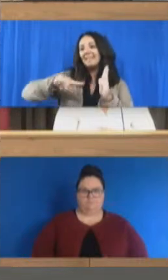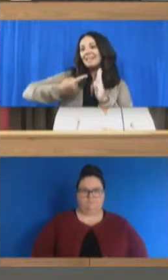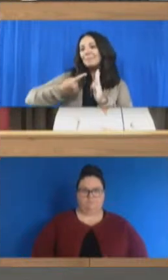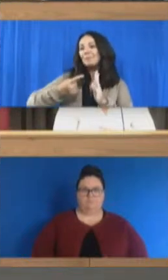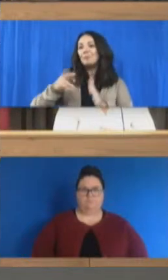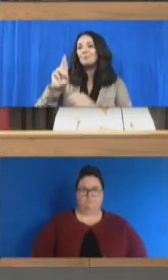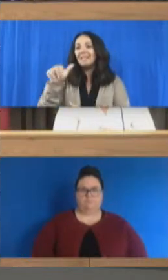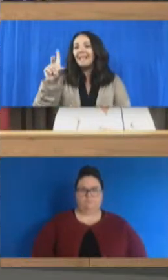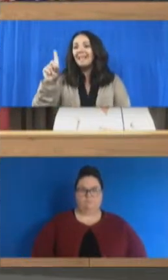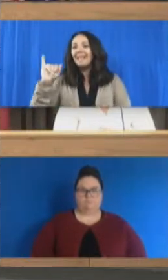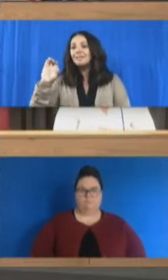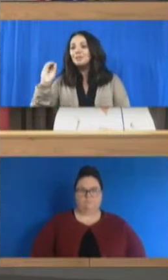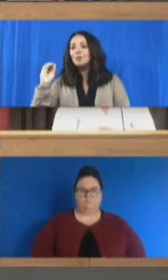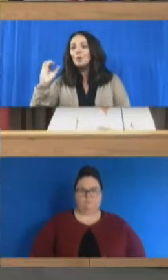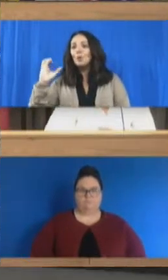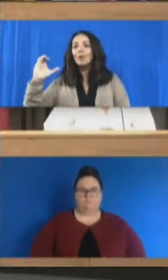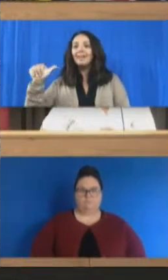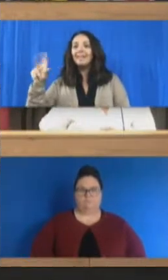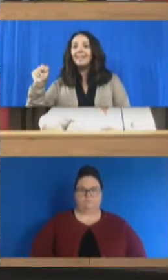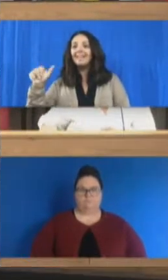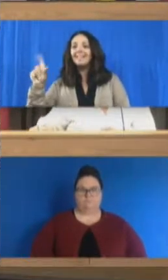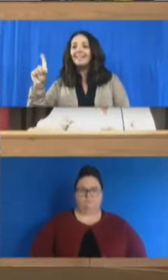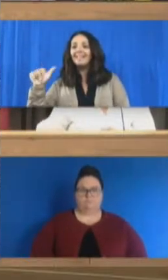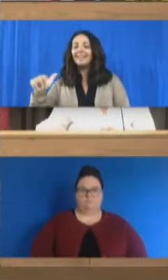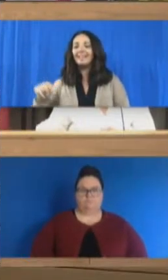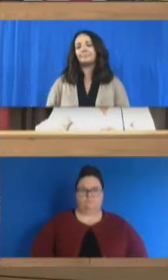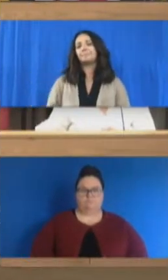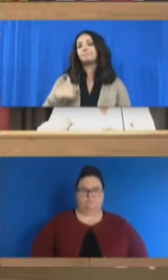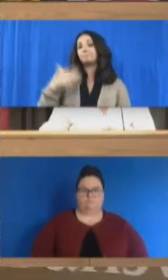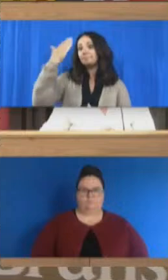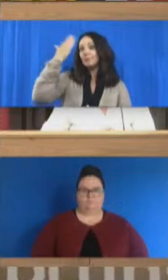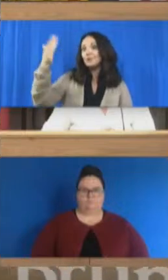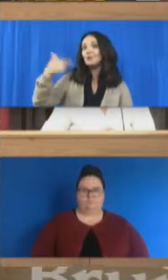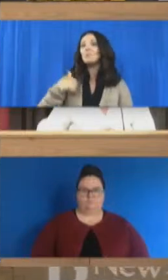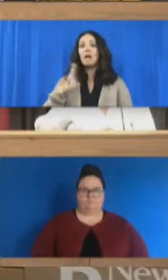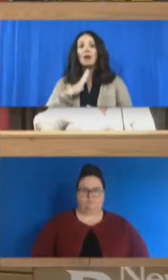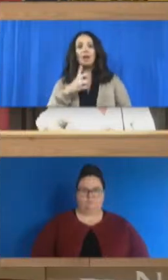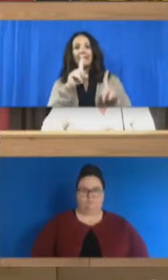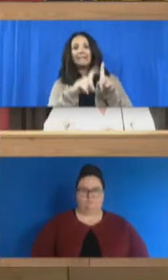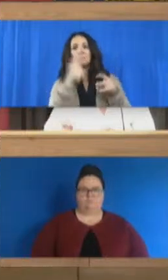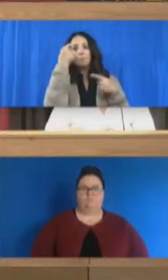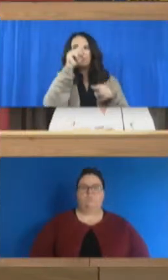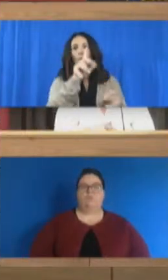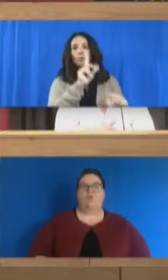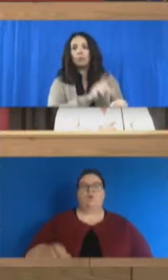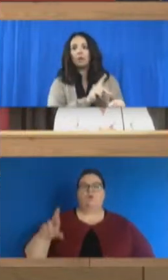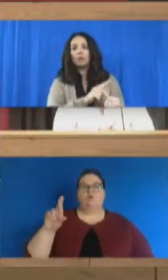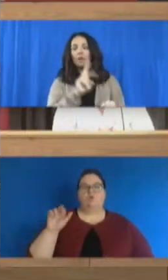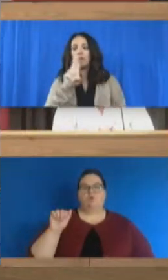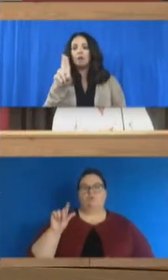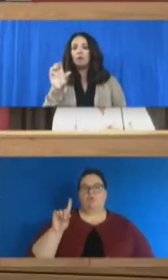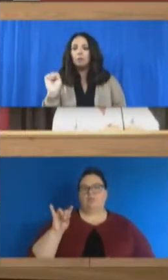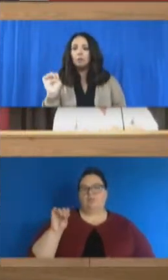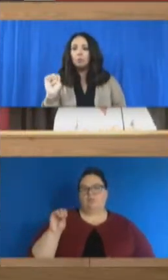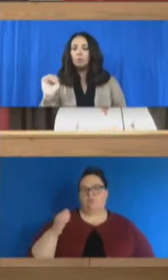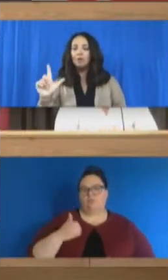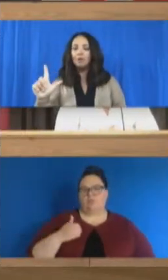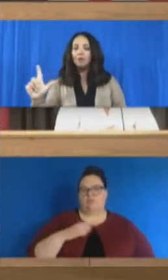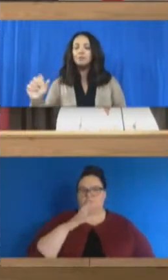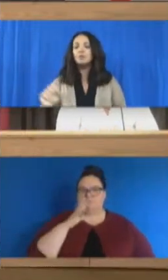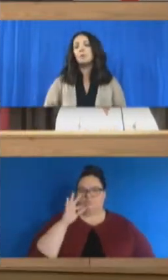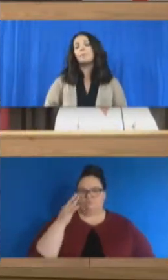77%. Qu'est-ce qui est possible de faire pour encourager davantage de Néo-Brunswickoises et Néo-Brunswickois de se faire